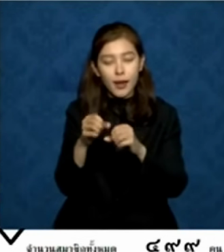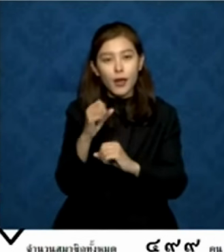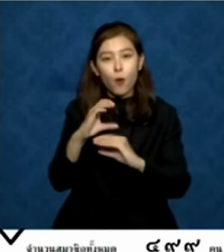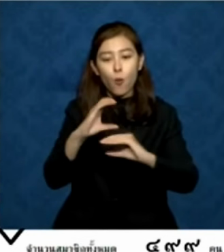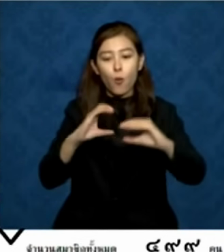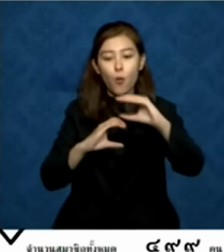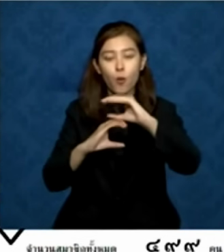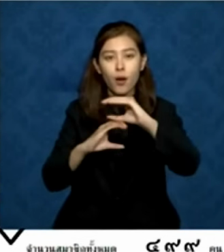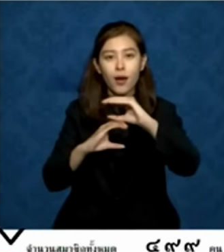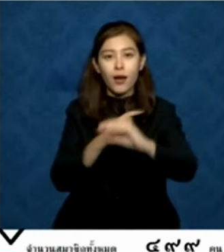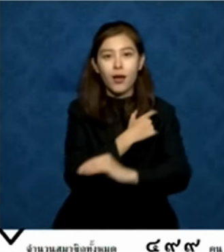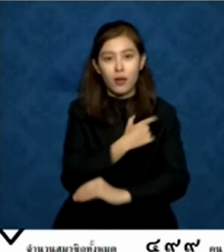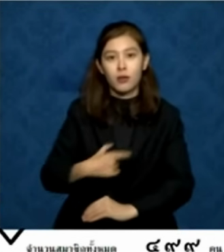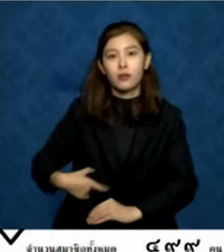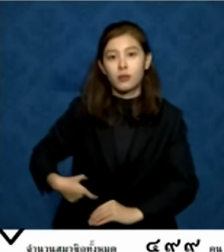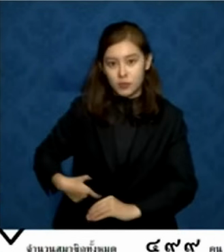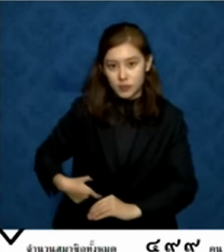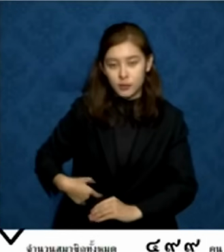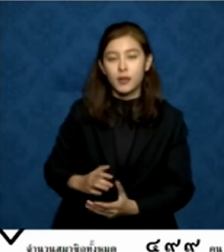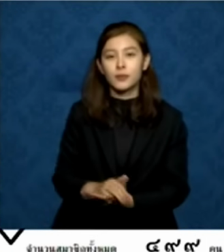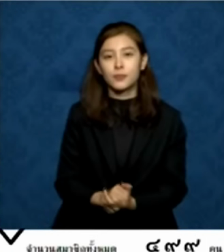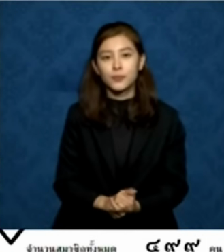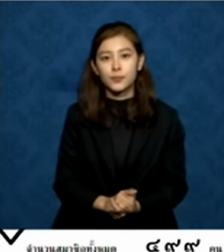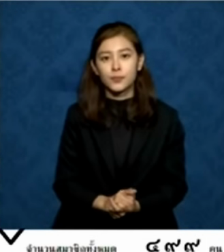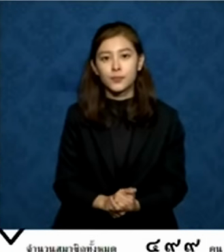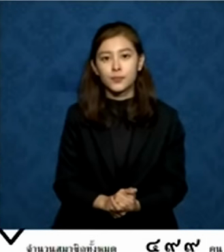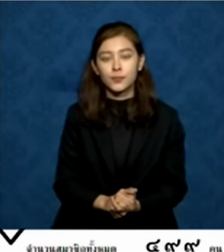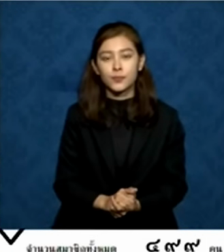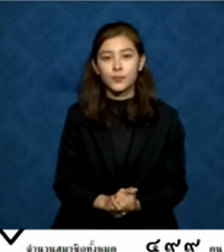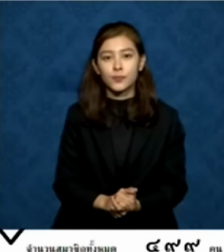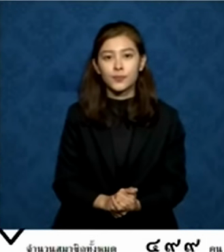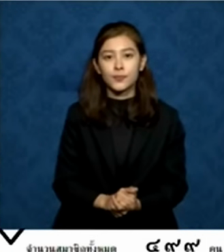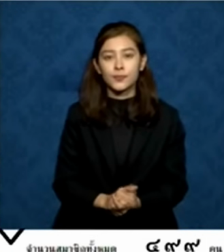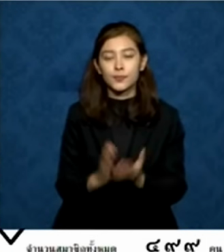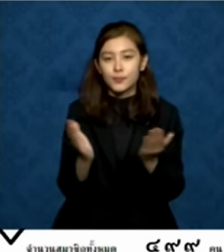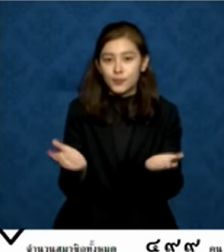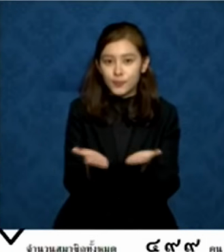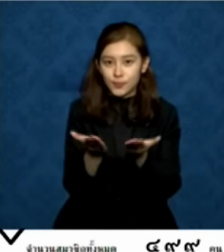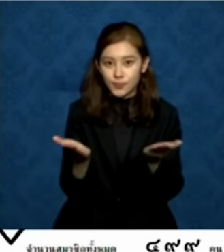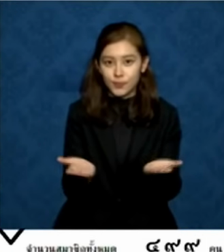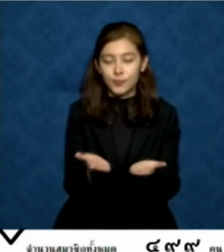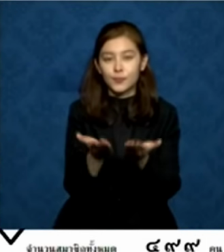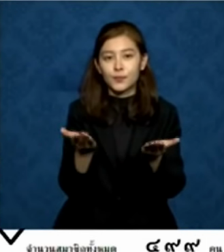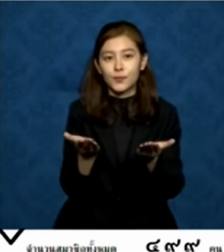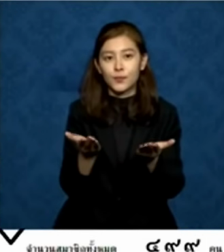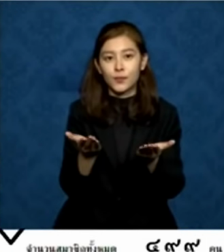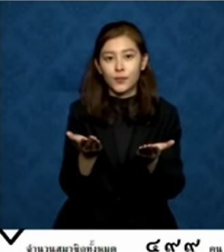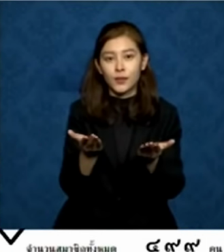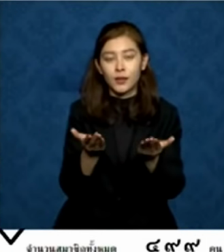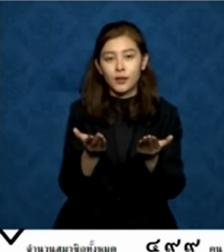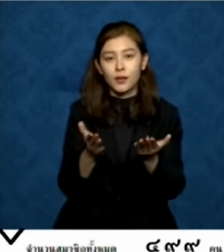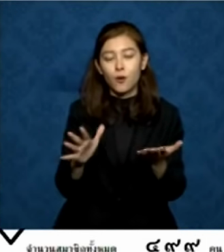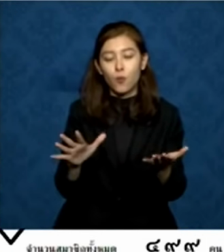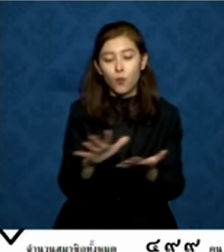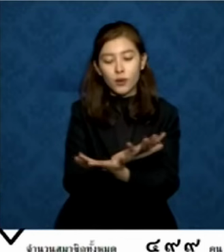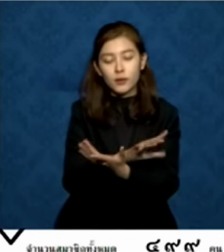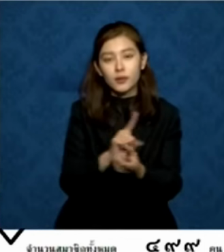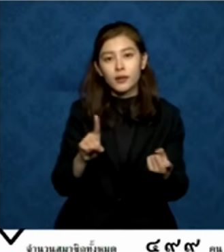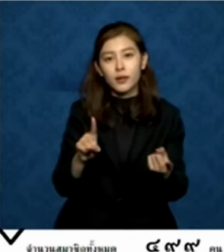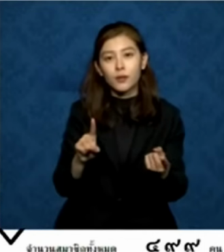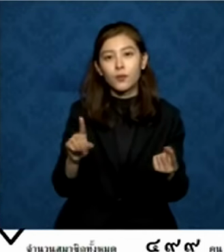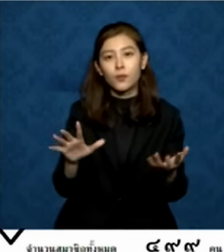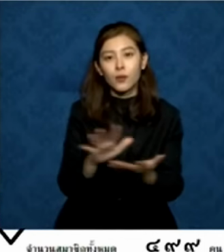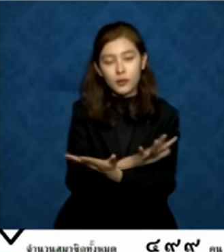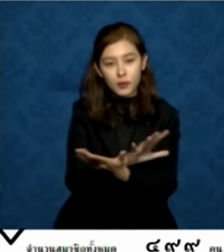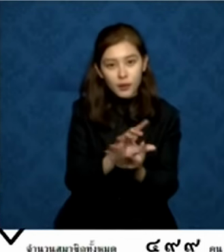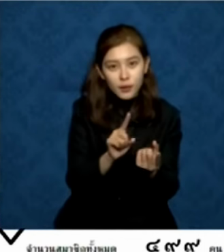และโครงการอันเนื่องมาจากพระราชดำริสนับสนุนการอนุรักษ์และฟื้นฟูศิลปะวัฒนธรรมของแต่ละชุมช